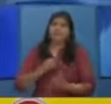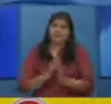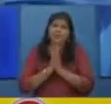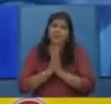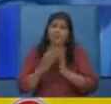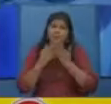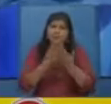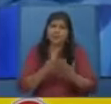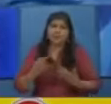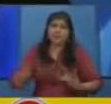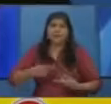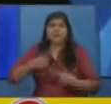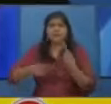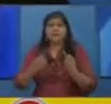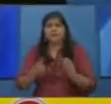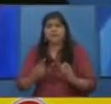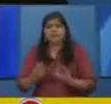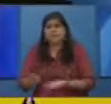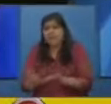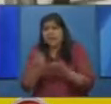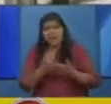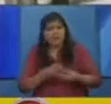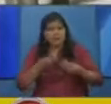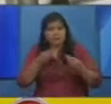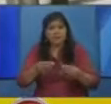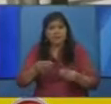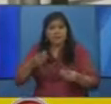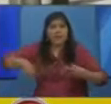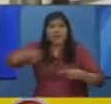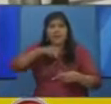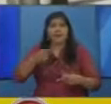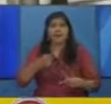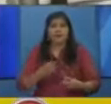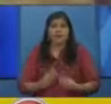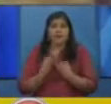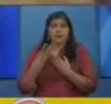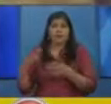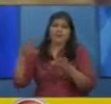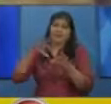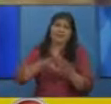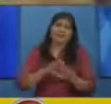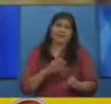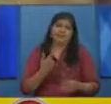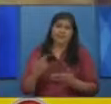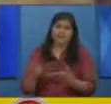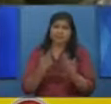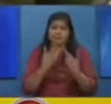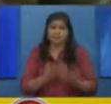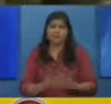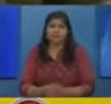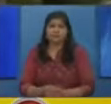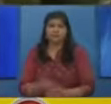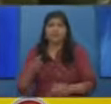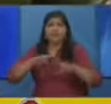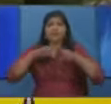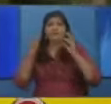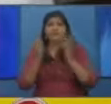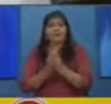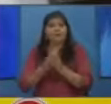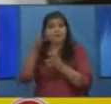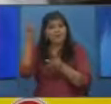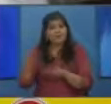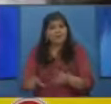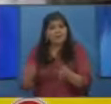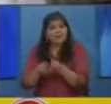है कि जैसे भी संभव हो, इन्हें अपनी खुशियों में जरूर शामिल करिए। परिवार के सदस्य की